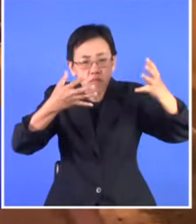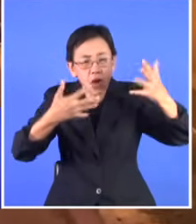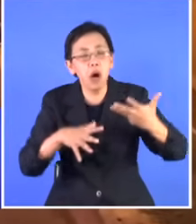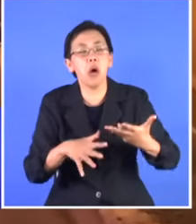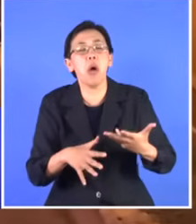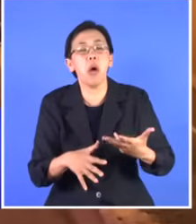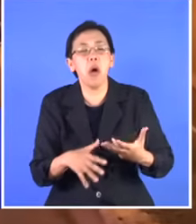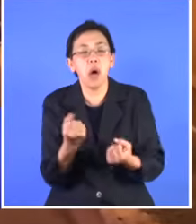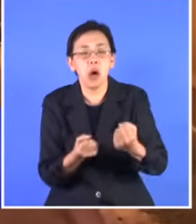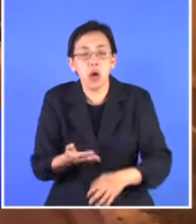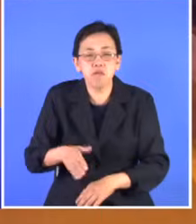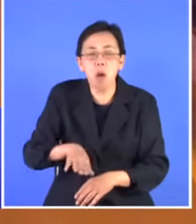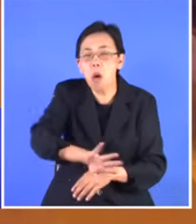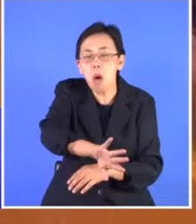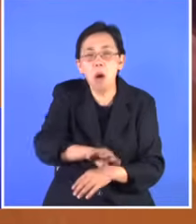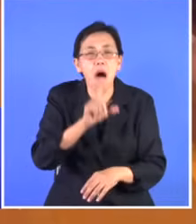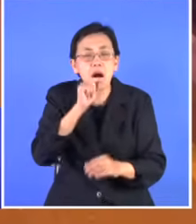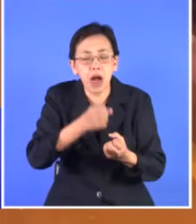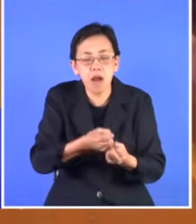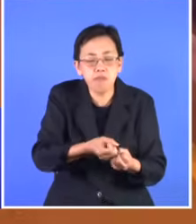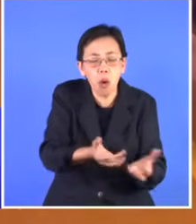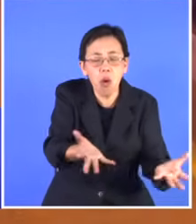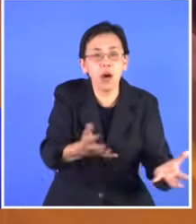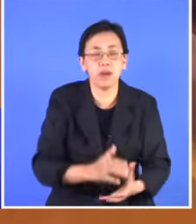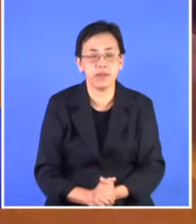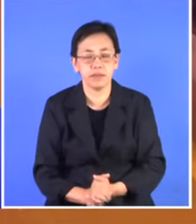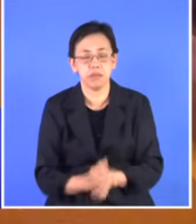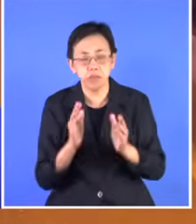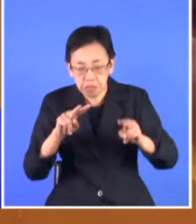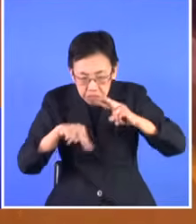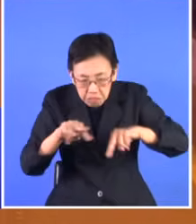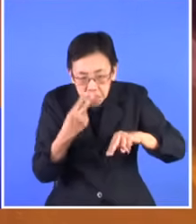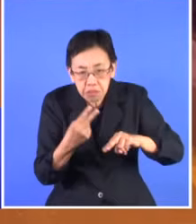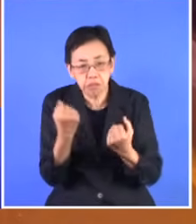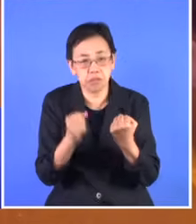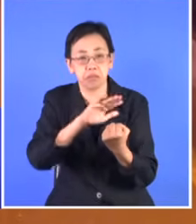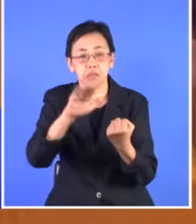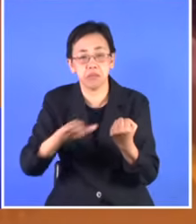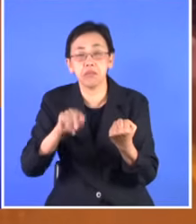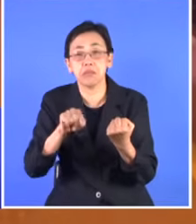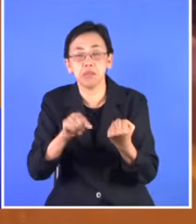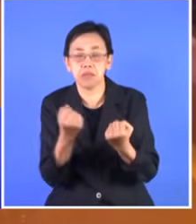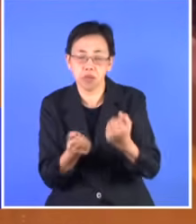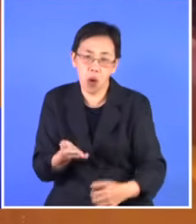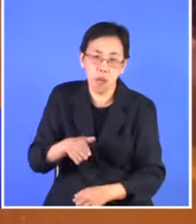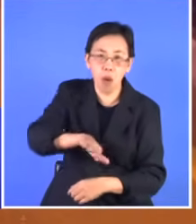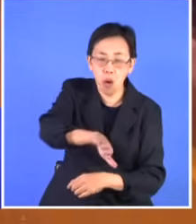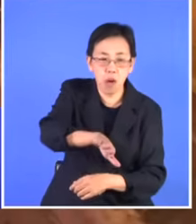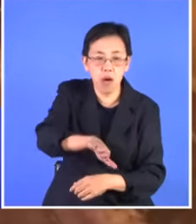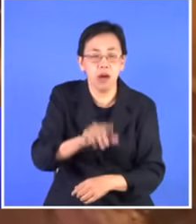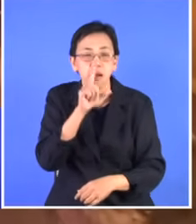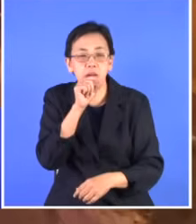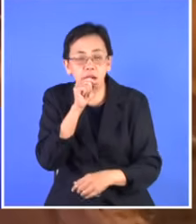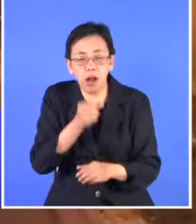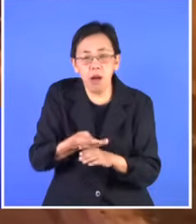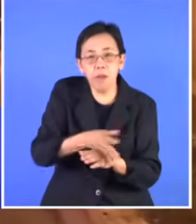กระจายเกลื่อนถนนเลยเหตุการณ์นี้พอตำรวจไปตรวจสอบดูนะคะก็ไปเจอรถกระบะคันนี้แล้วค่ะประสบอุบัติเหตุเศษชิ้นส่วนไก่